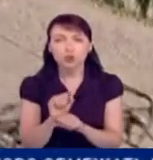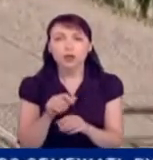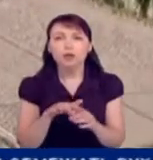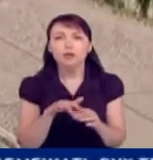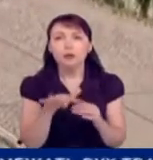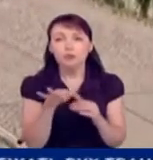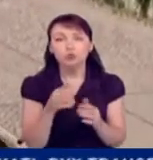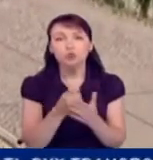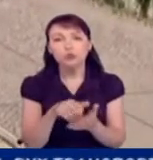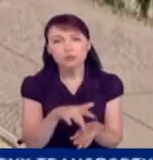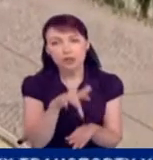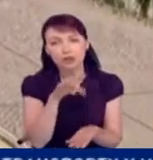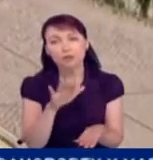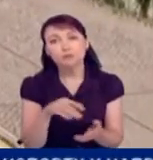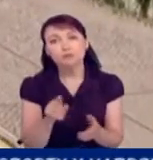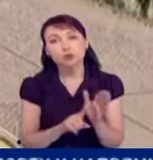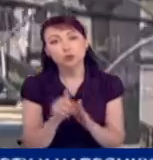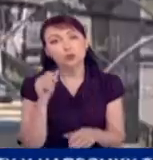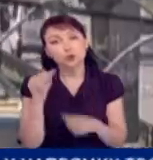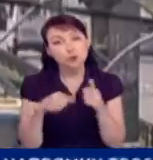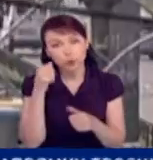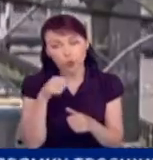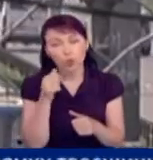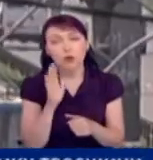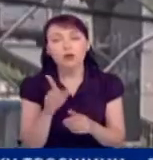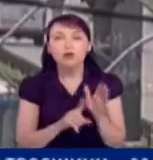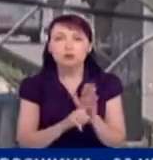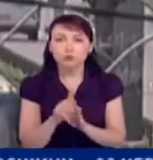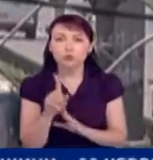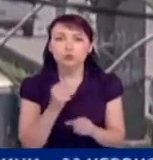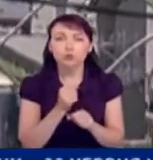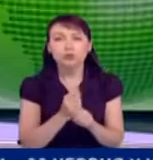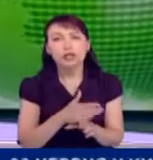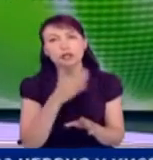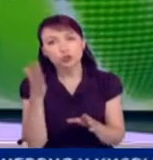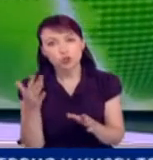напрямку центру. З початку наступного року розпочнуть роботи на іншій стороні мосту.